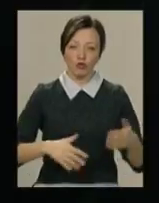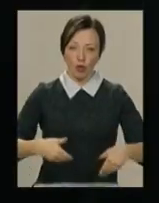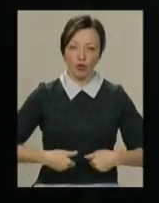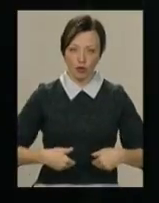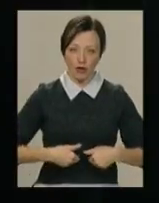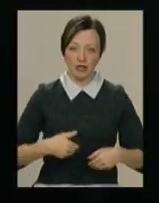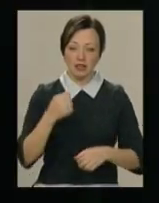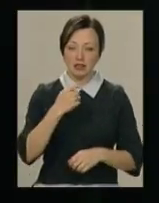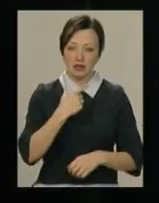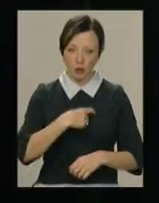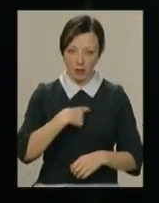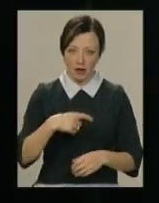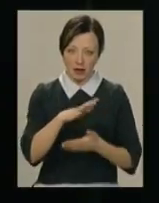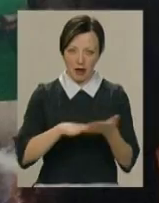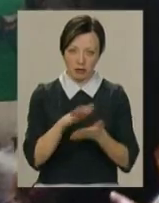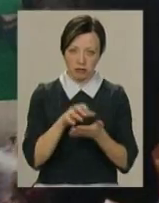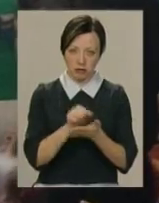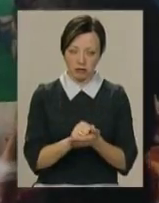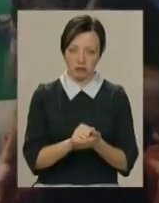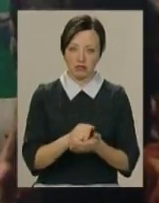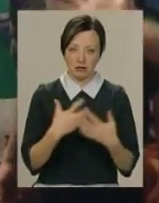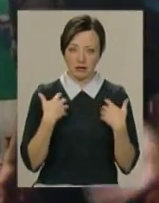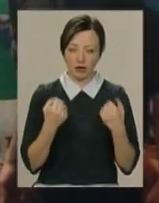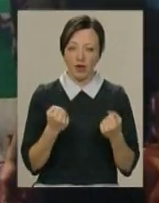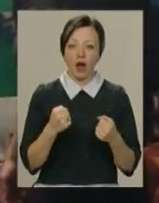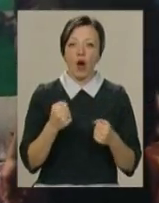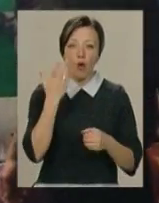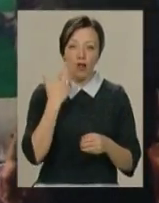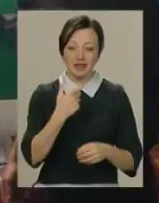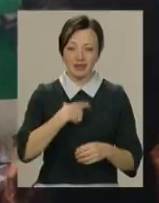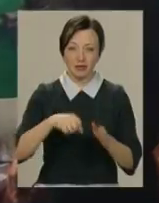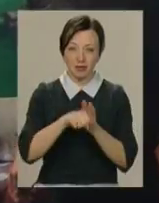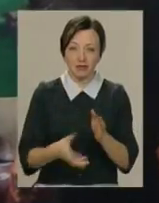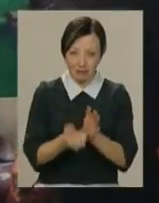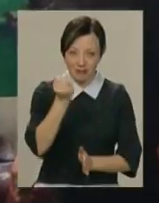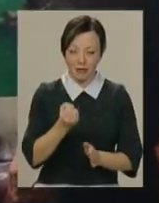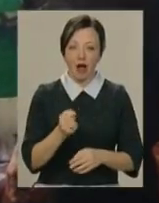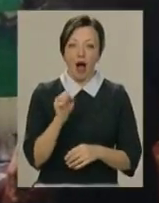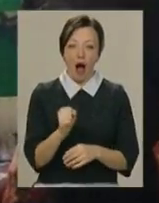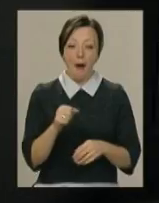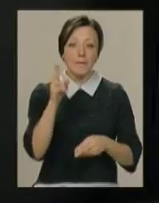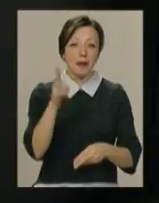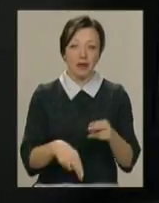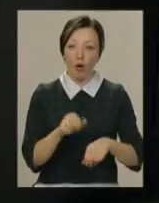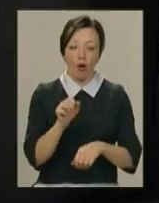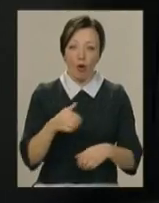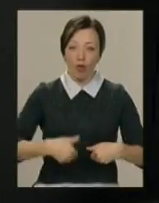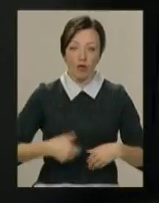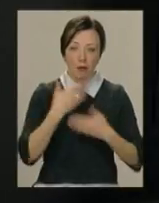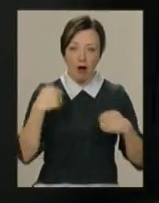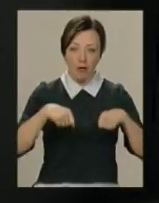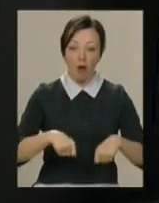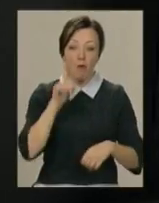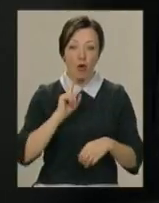голодувати та завдають собі далі каліцтв. Коли від суїцидів наглядачі в'язнів рятують, то припинити голодовку не мають права. До того часу,